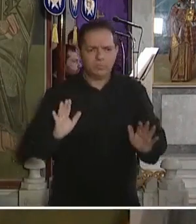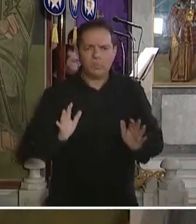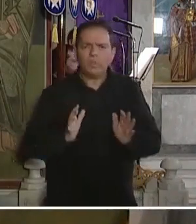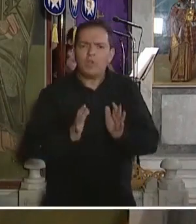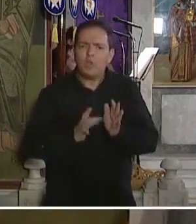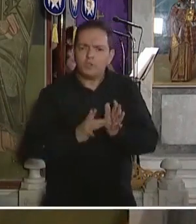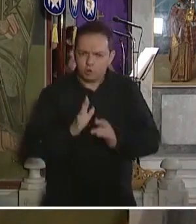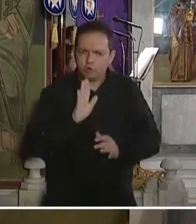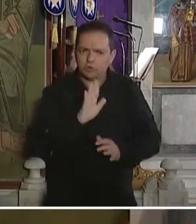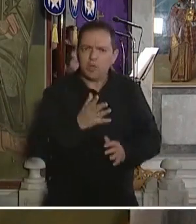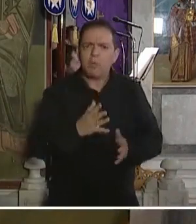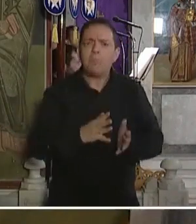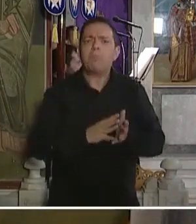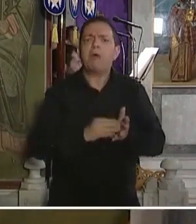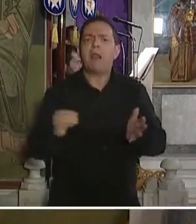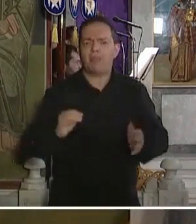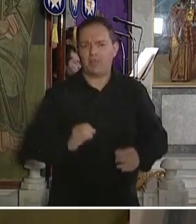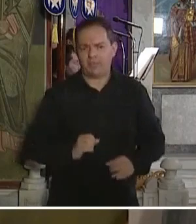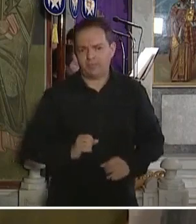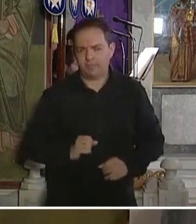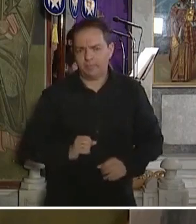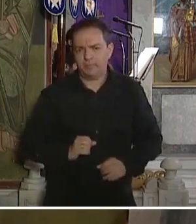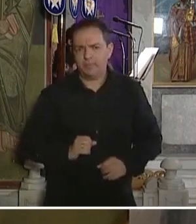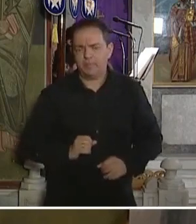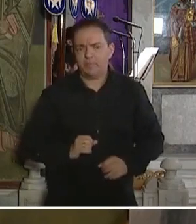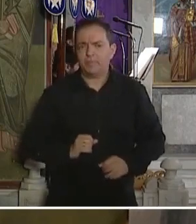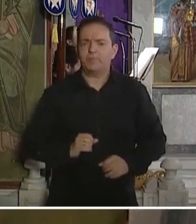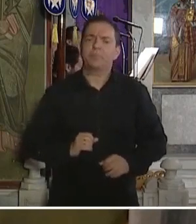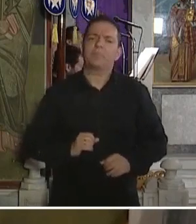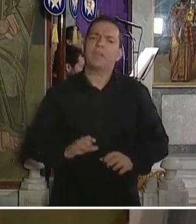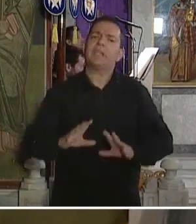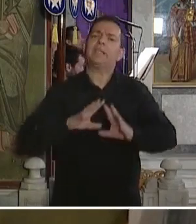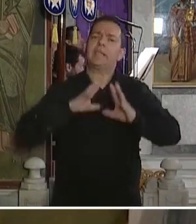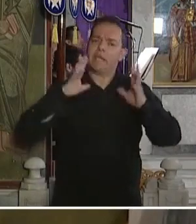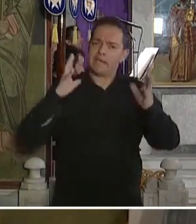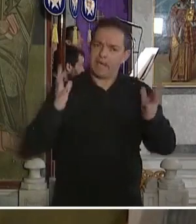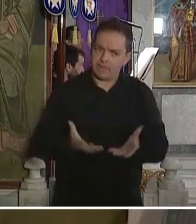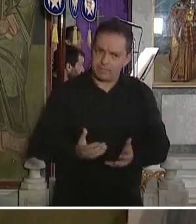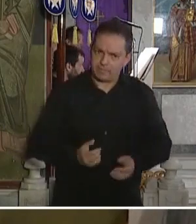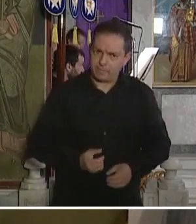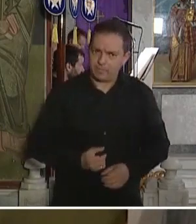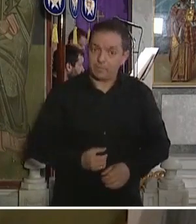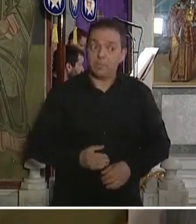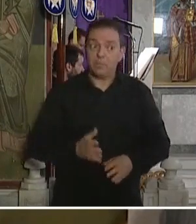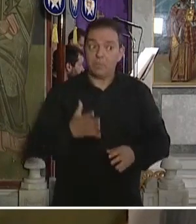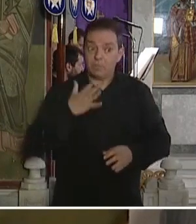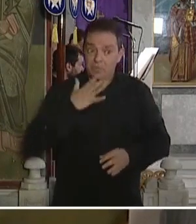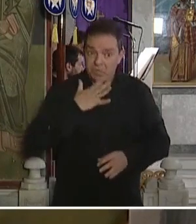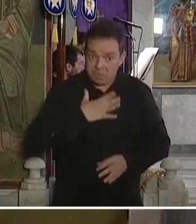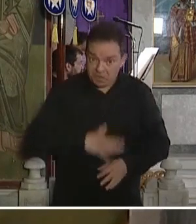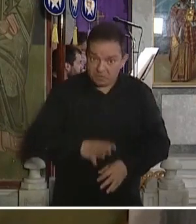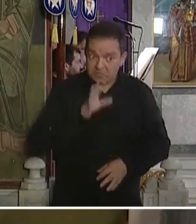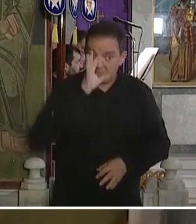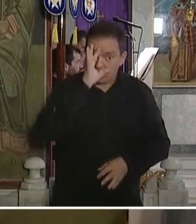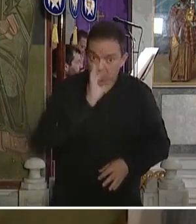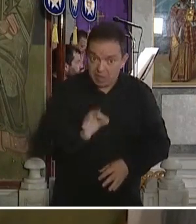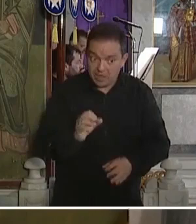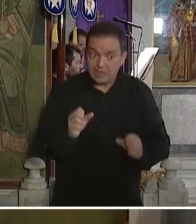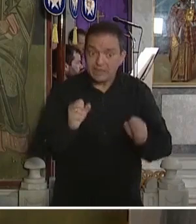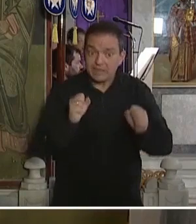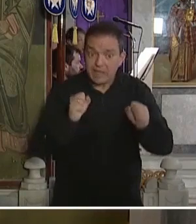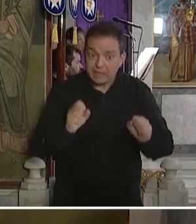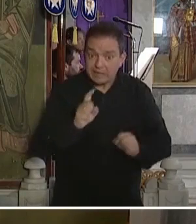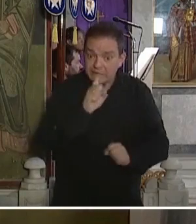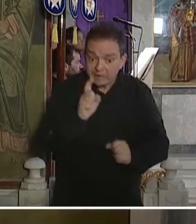ένα παράδειγμα. Γενικά, αγαπητοί μου, για να μπορέσει κανείς να ζήσει αυτό που λέγεται πνευματική